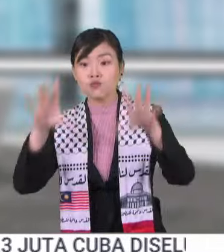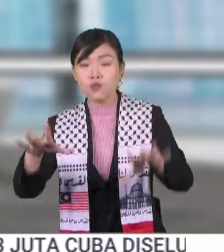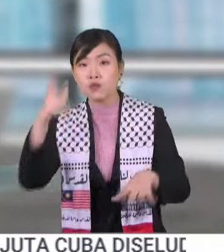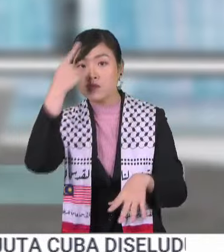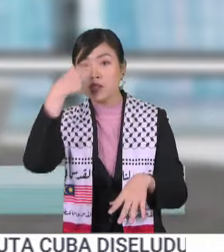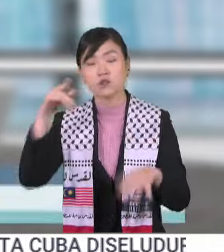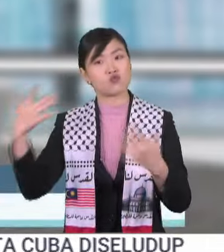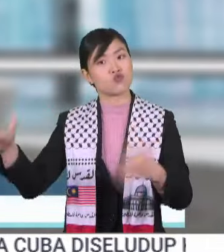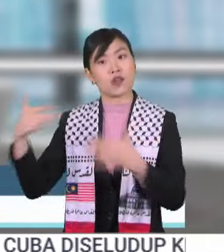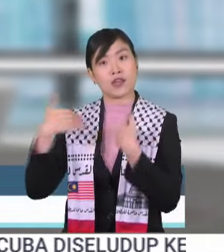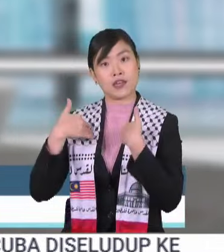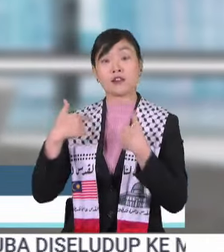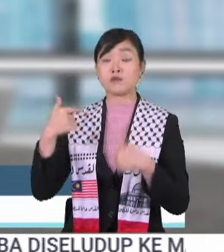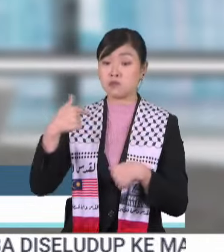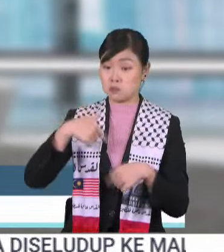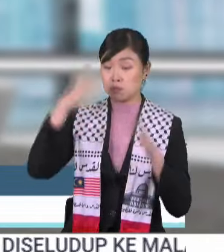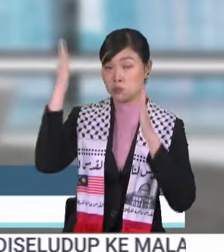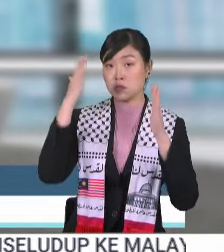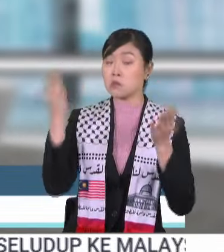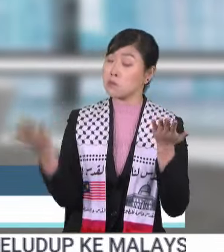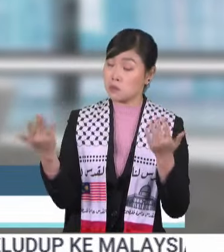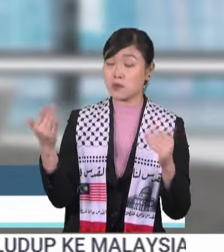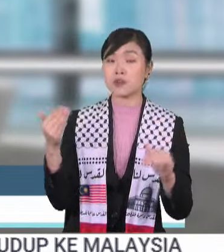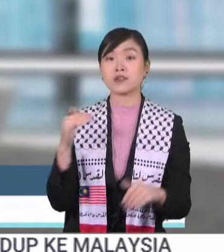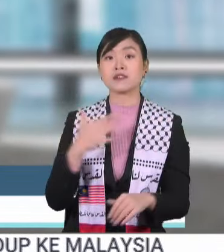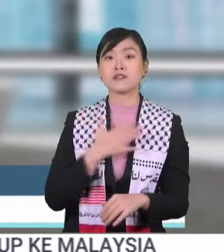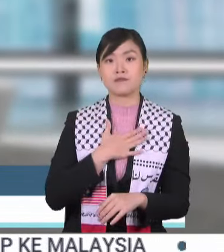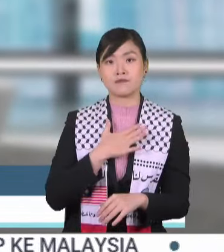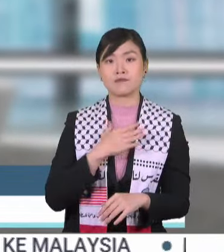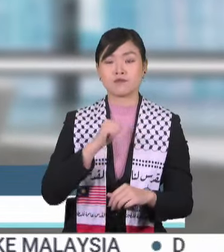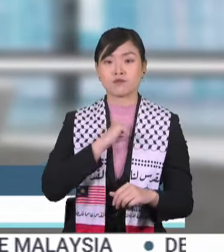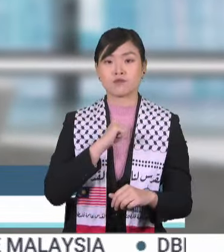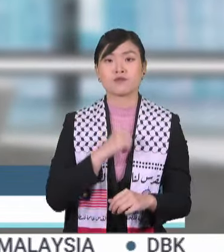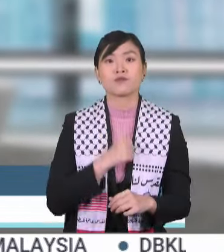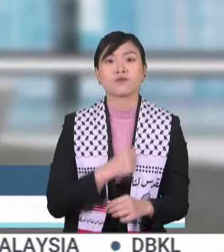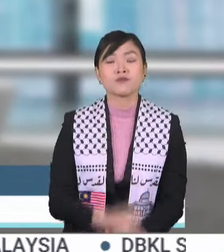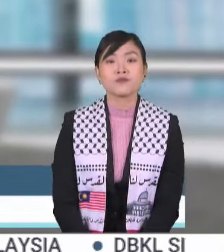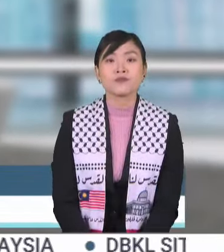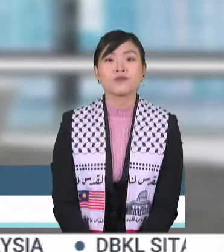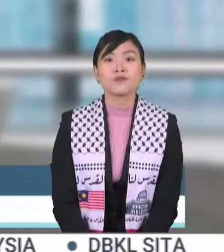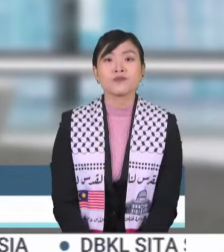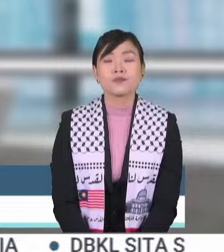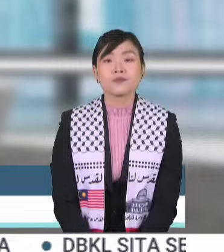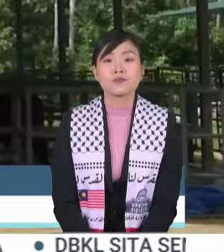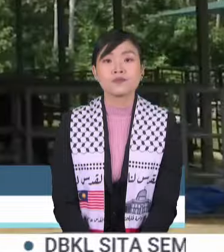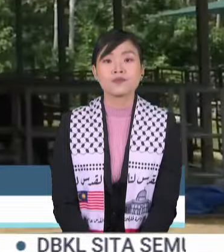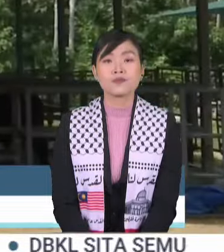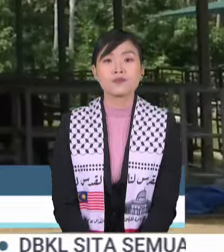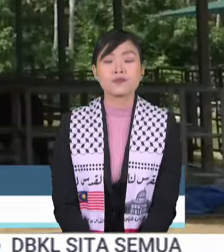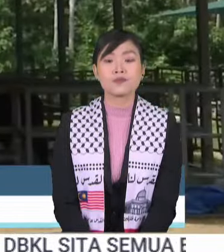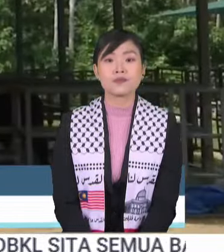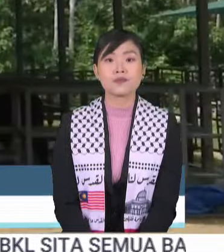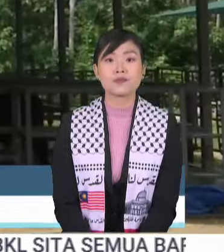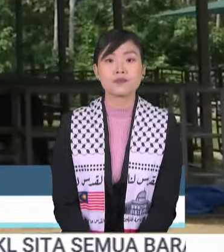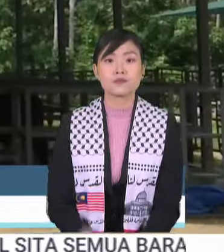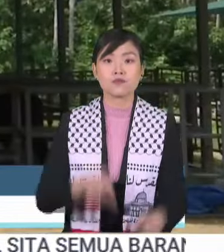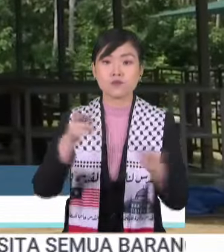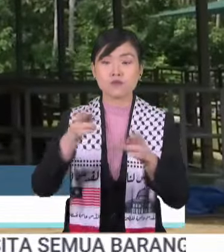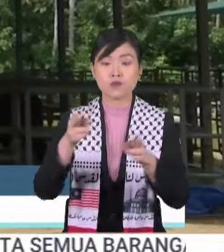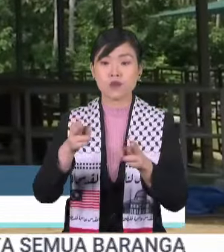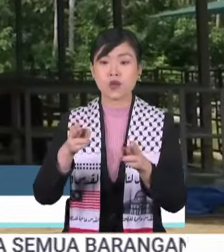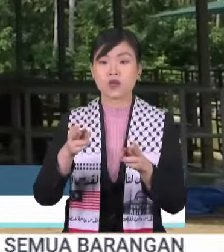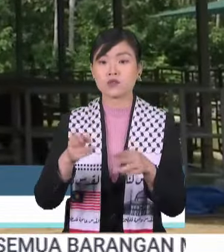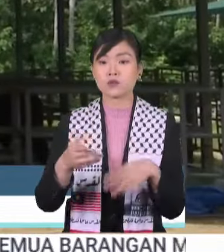intensif di daerah B Kelantan ikuti laporan yang disediakan Amirul Hafiz Ros usaha yang